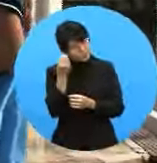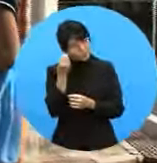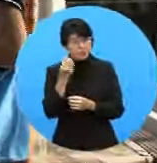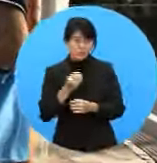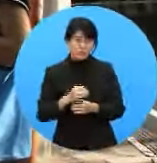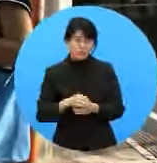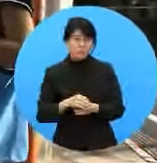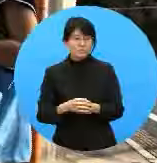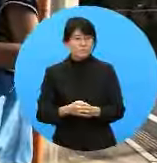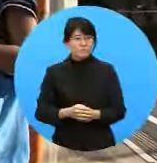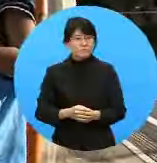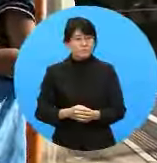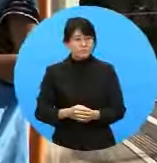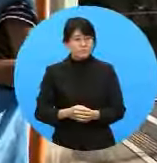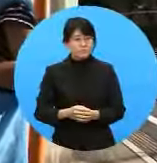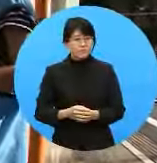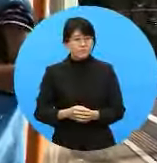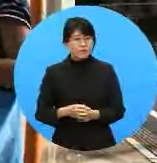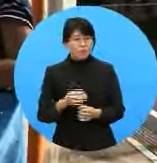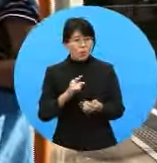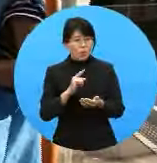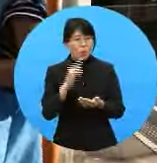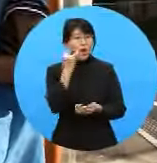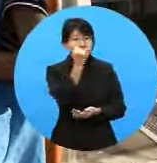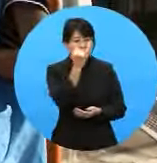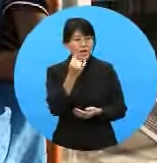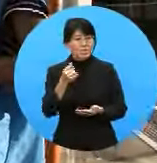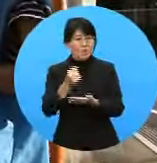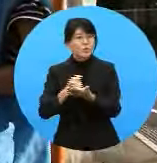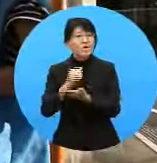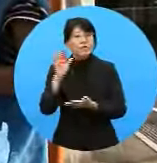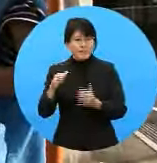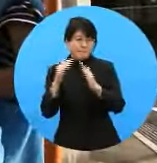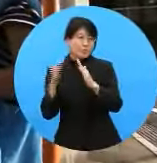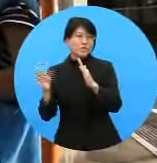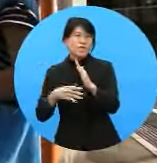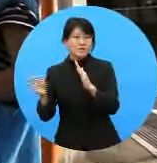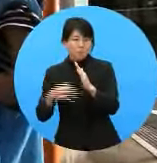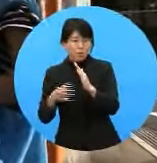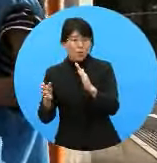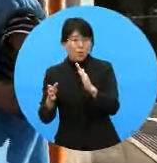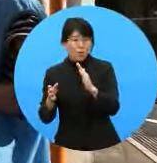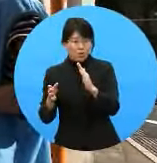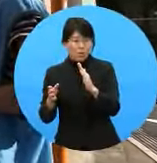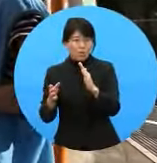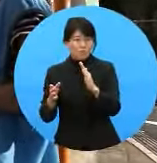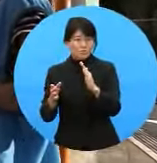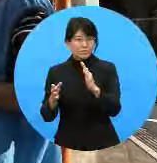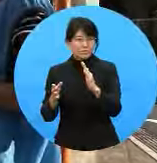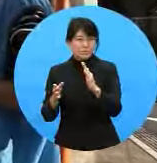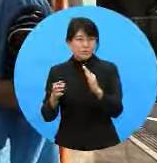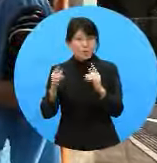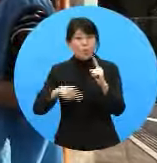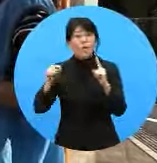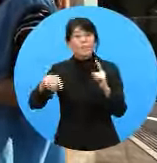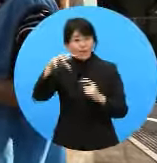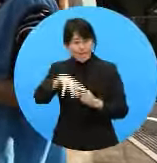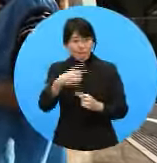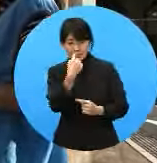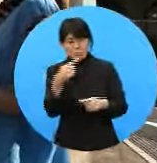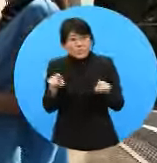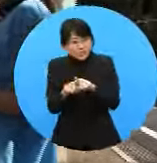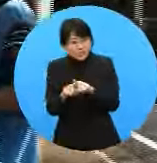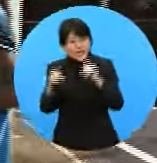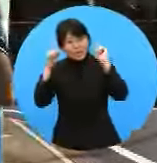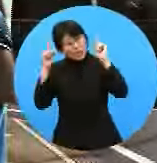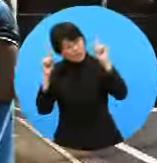ない？なんかね、お母さんちょっと用事があって今お家にいないんだって。だから、公園でね、おばちゃんと